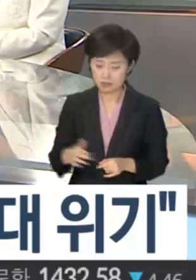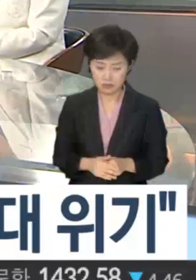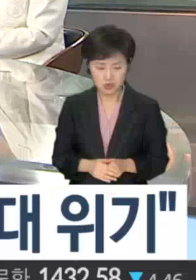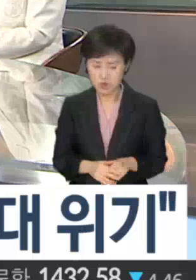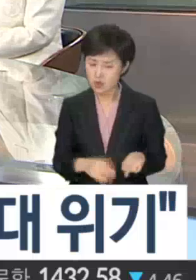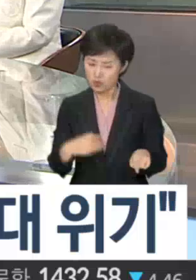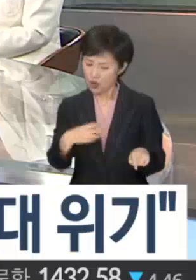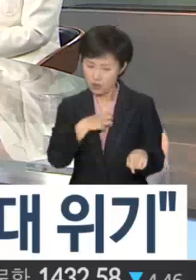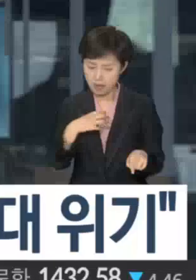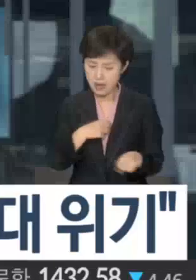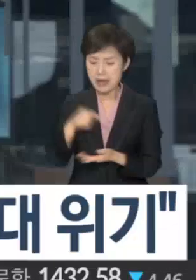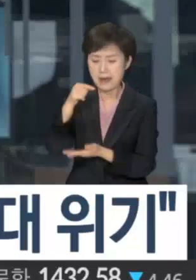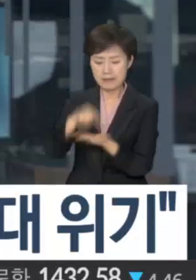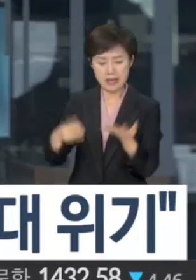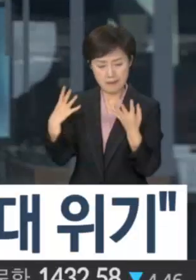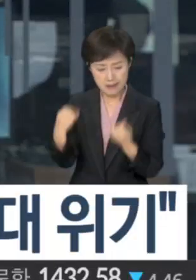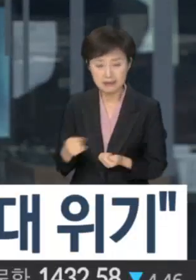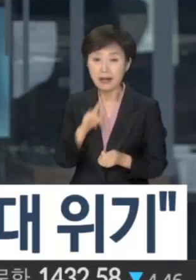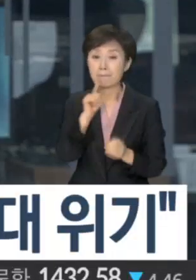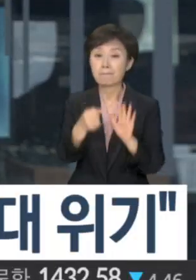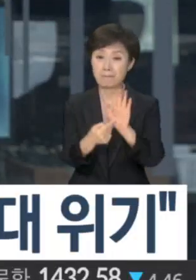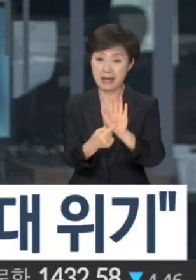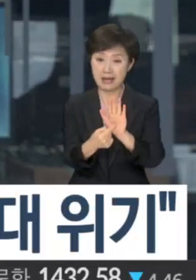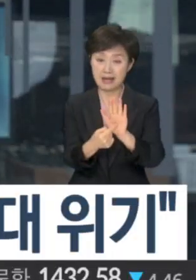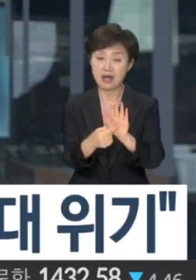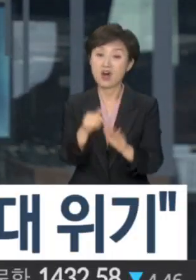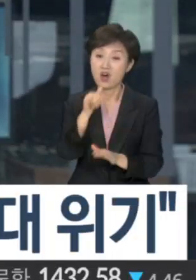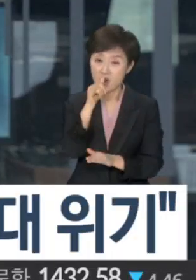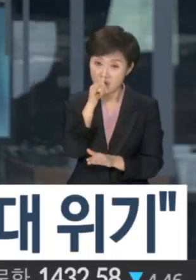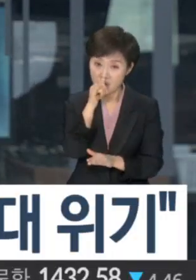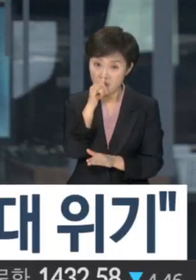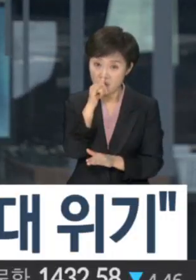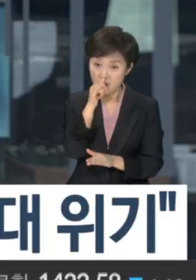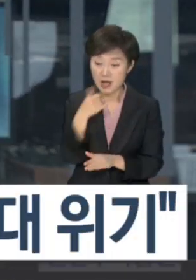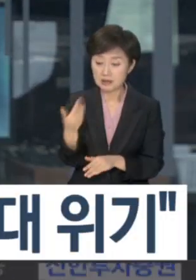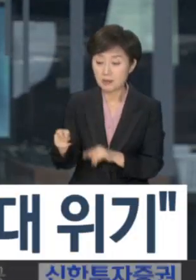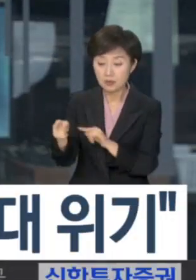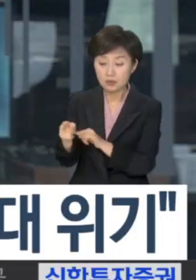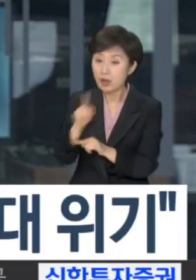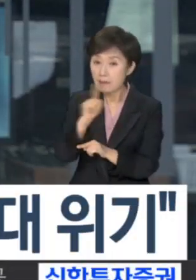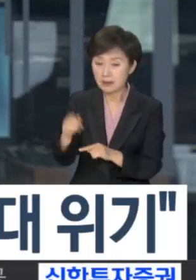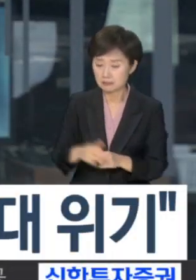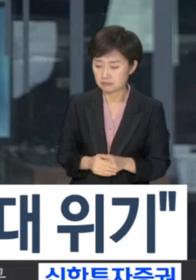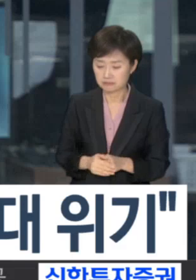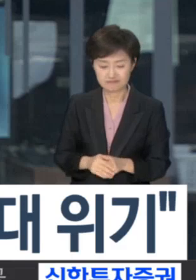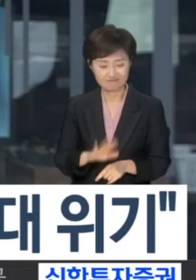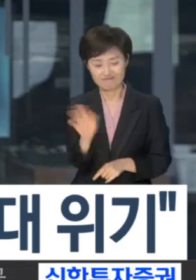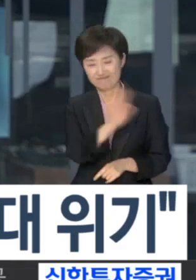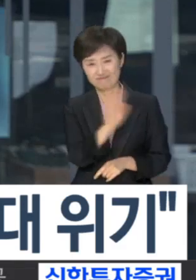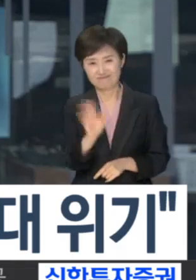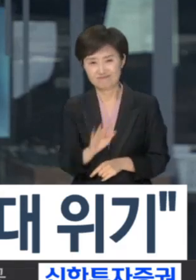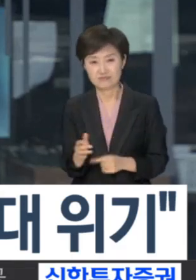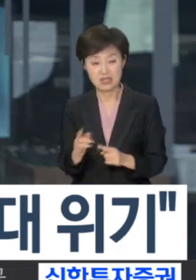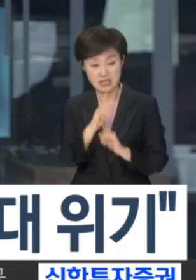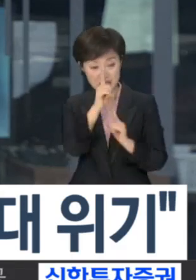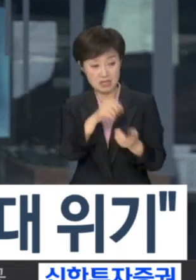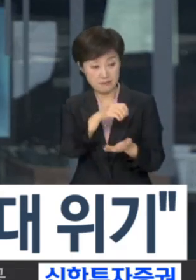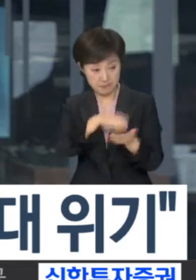라는 전망을 내놓은 경우도 있습니다만 국민의힘 김민수 대변인 같은 경우에는 오히려 이전 대표가 탈당을